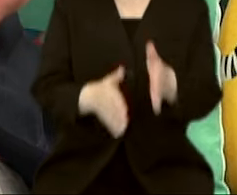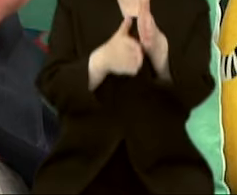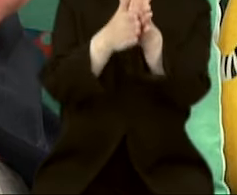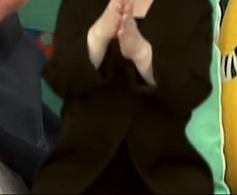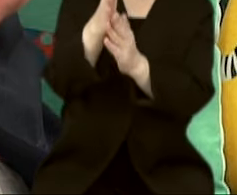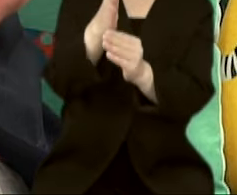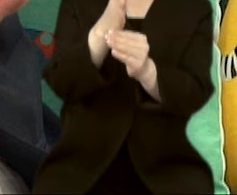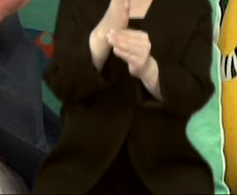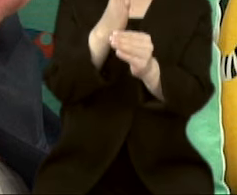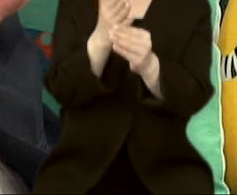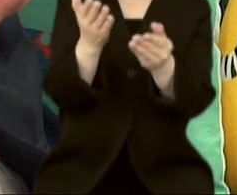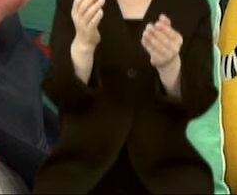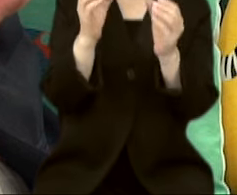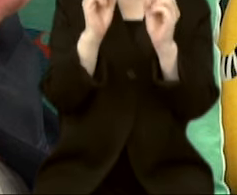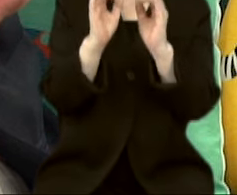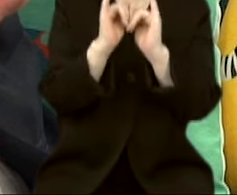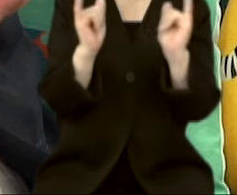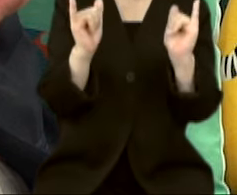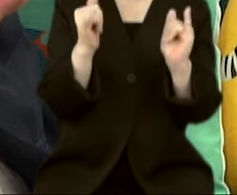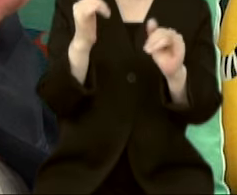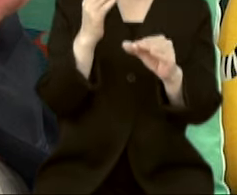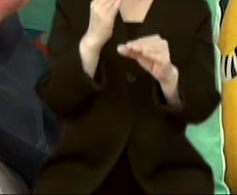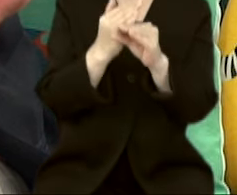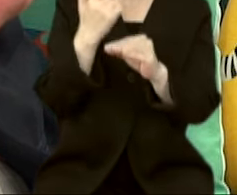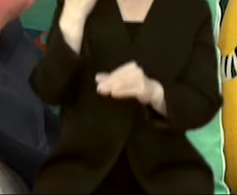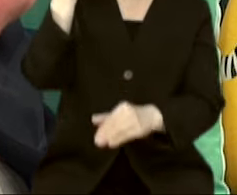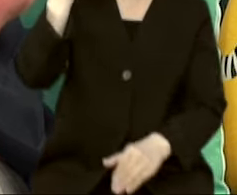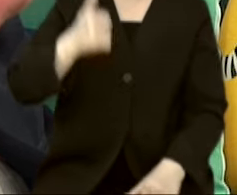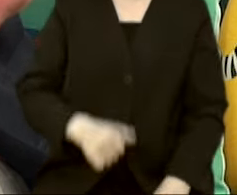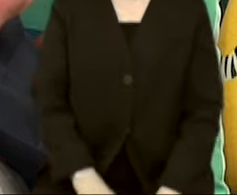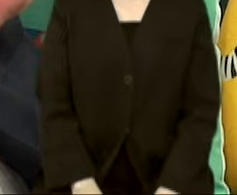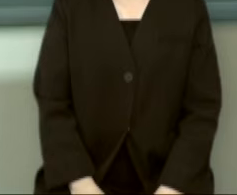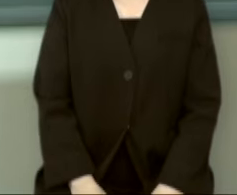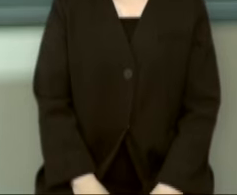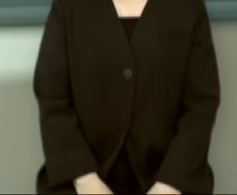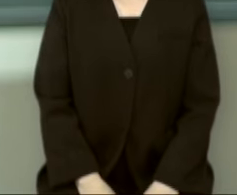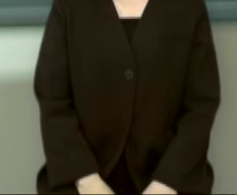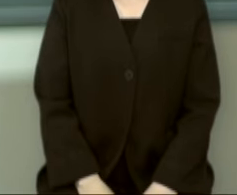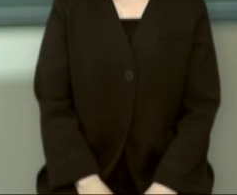도시에서 사역하시는 목사님입니다. 네.